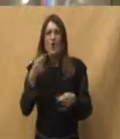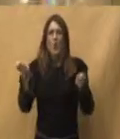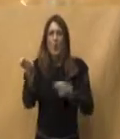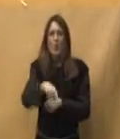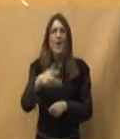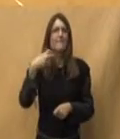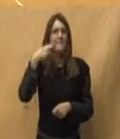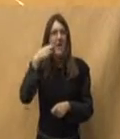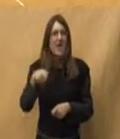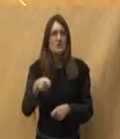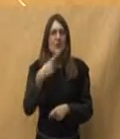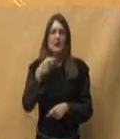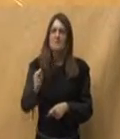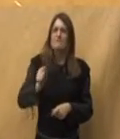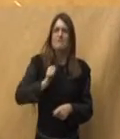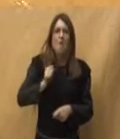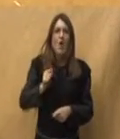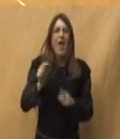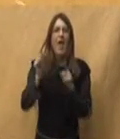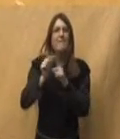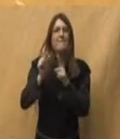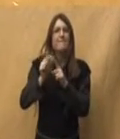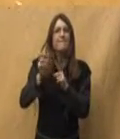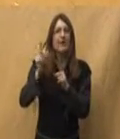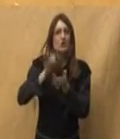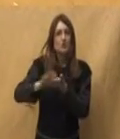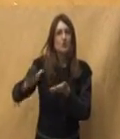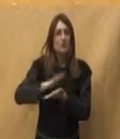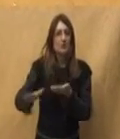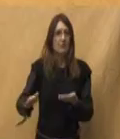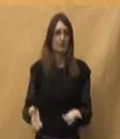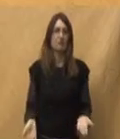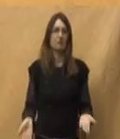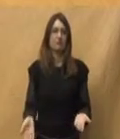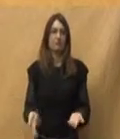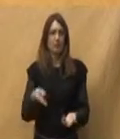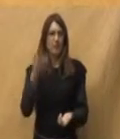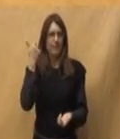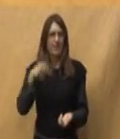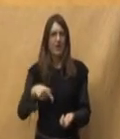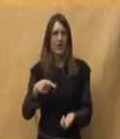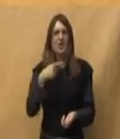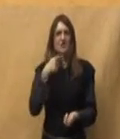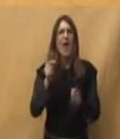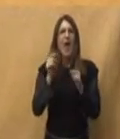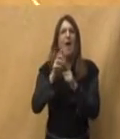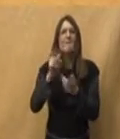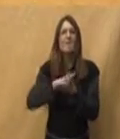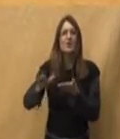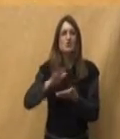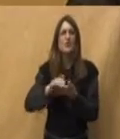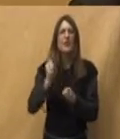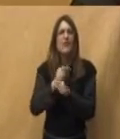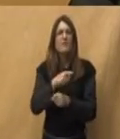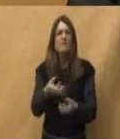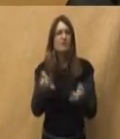meso, boje se pršuta. Ja moram reći sljedeću stvar. Bilo je kod nas sklonosti da se pršut napravi